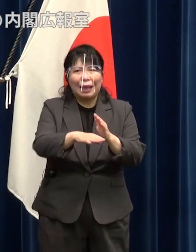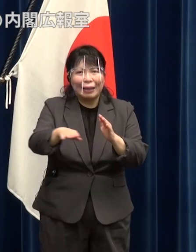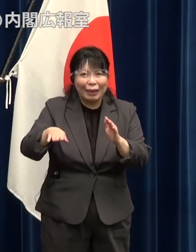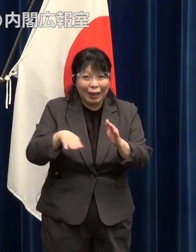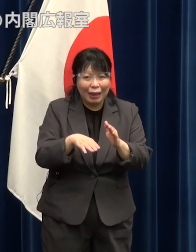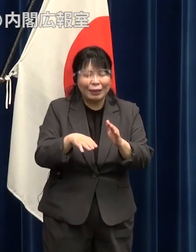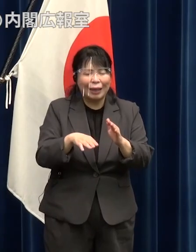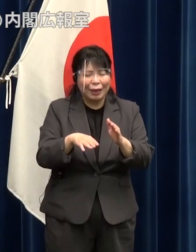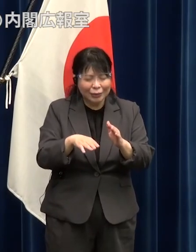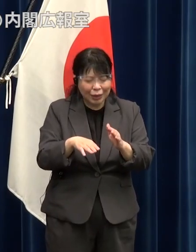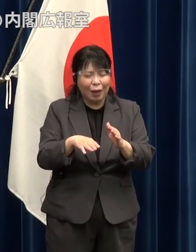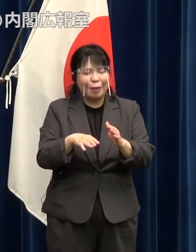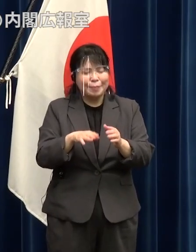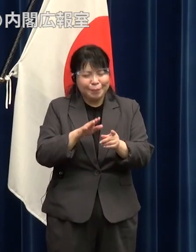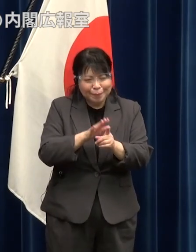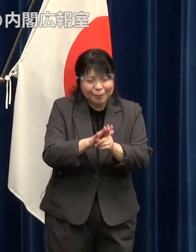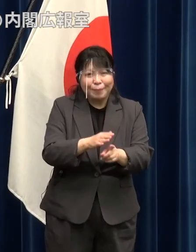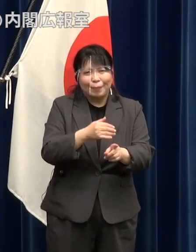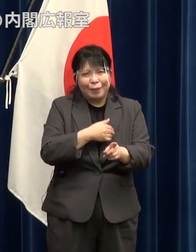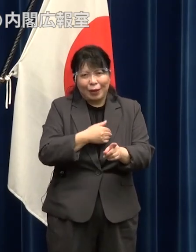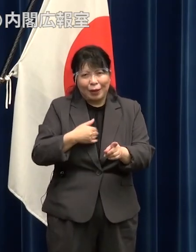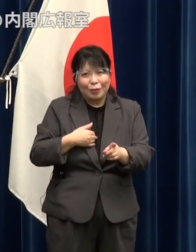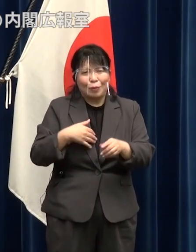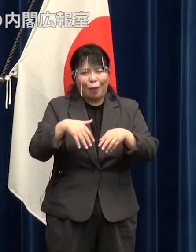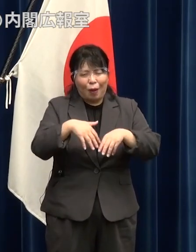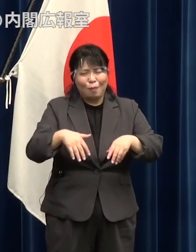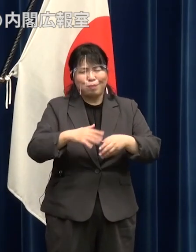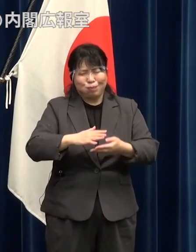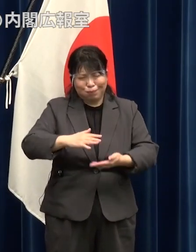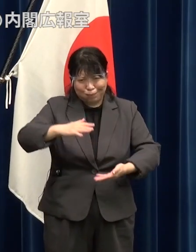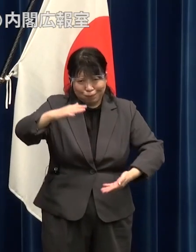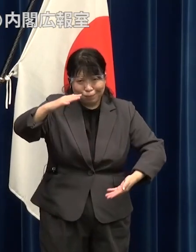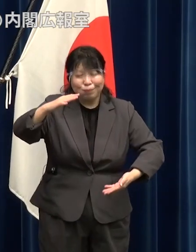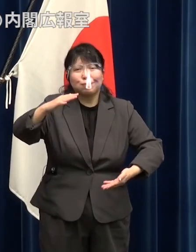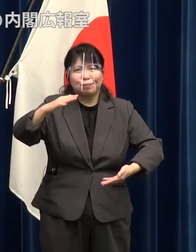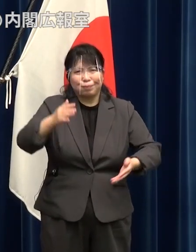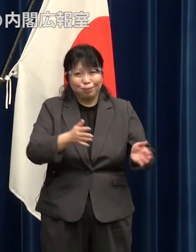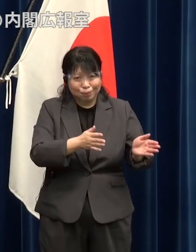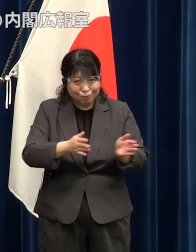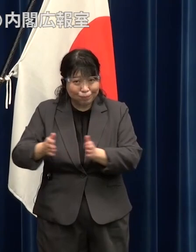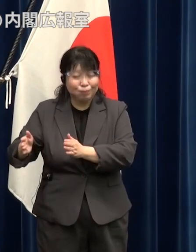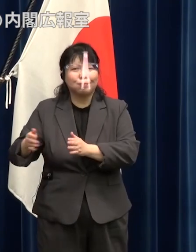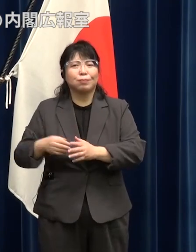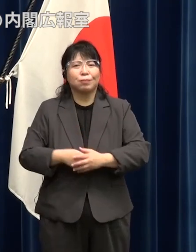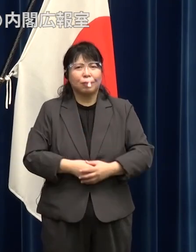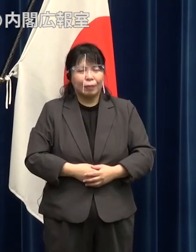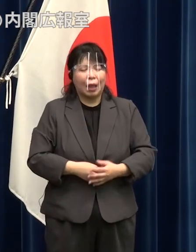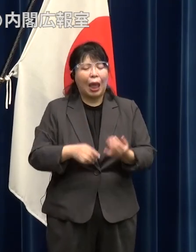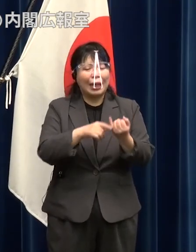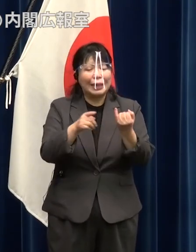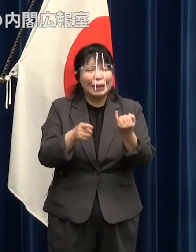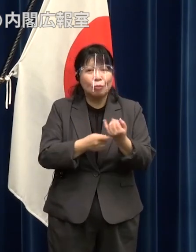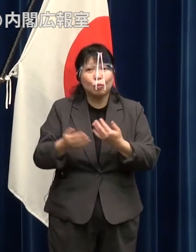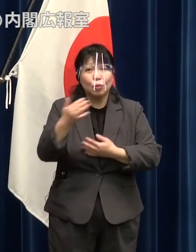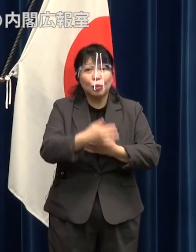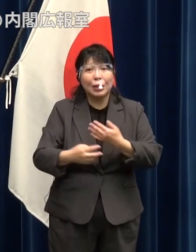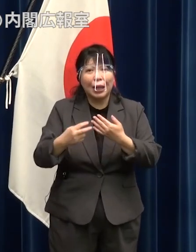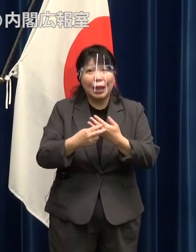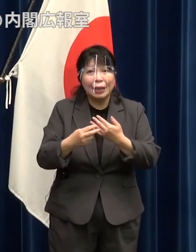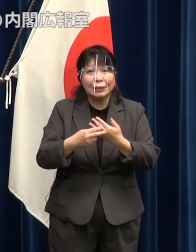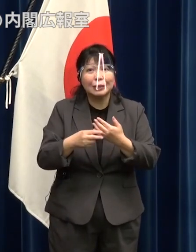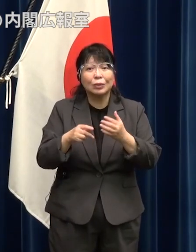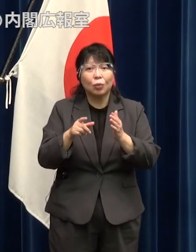を充実させるとともに、妊婦健診時の交通費やベビ